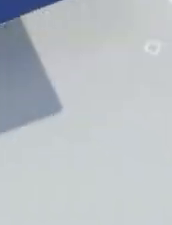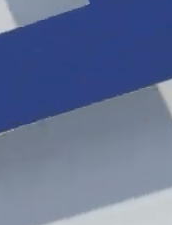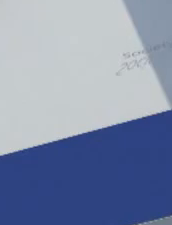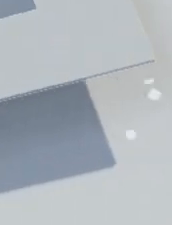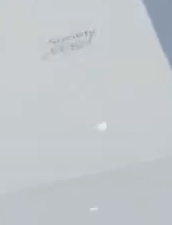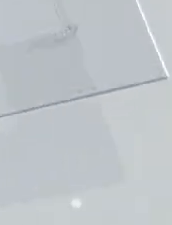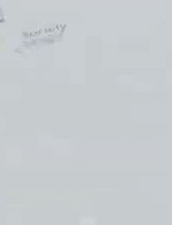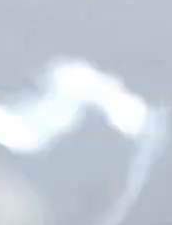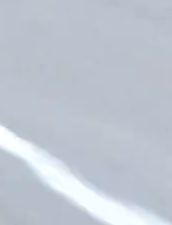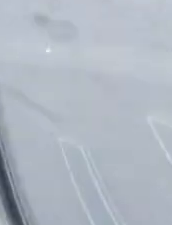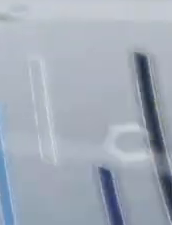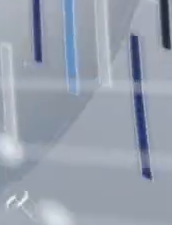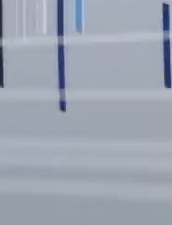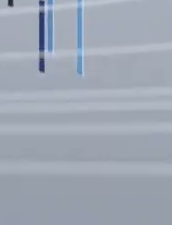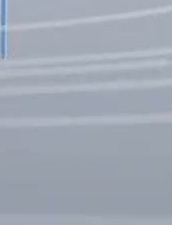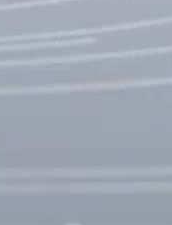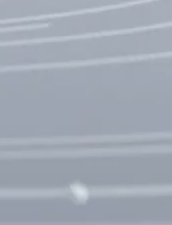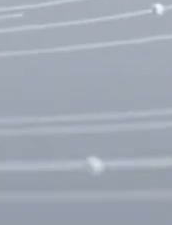wer